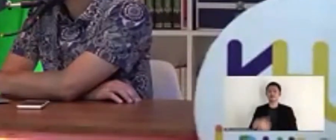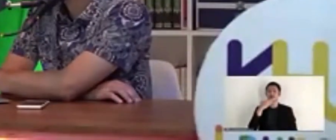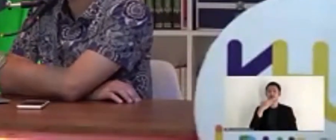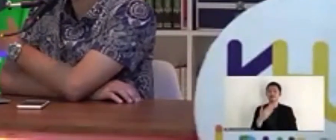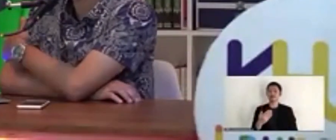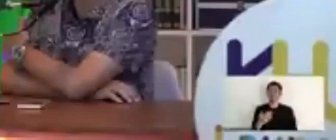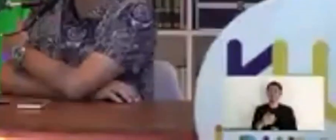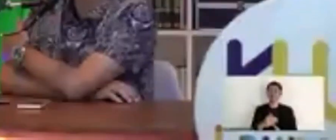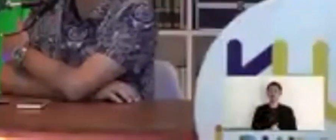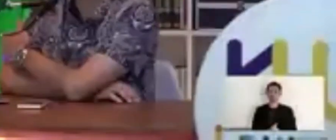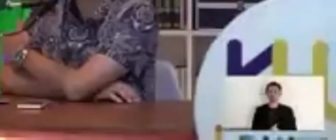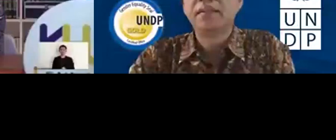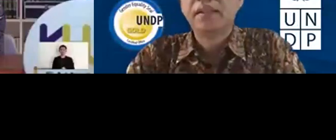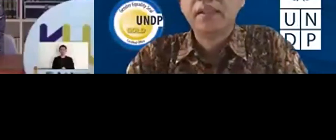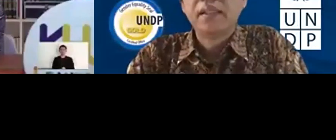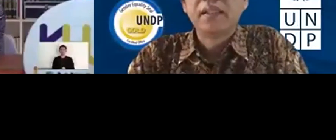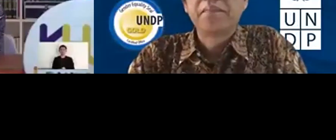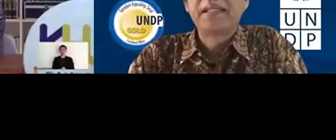Irfan eh